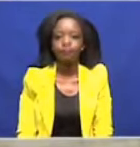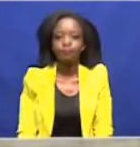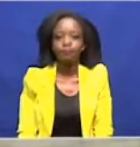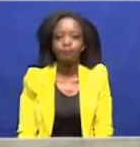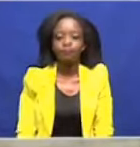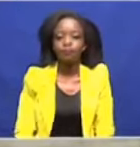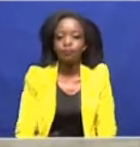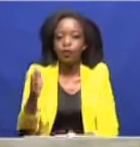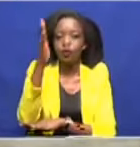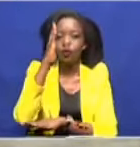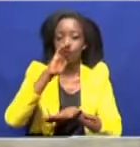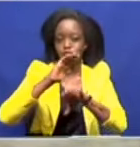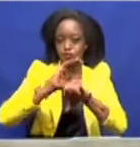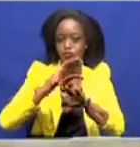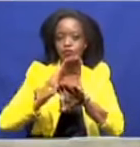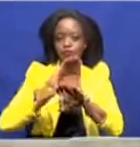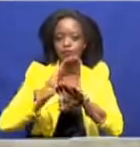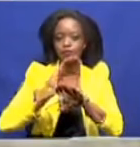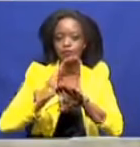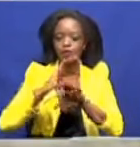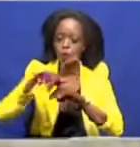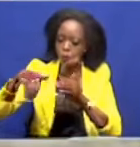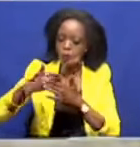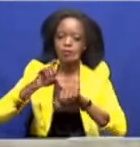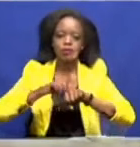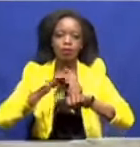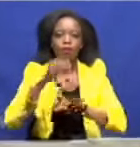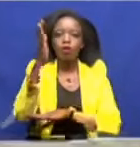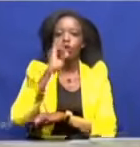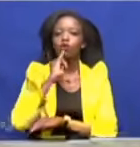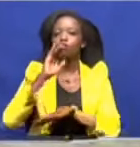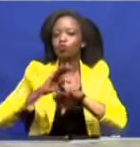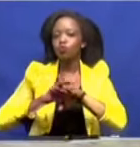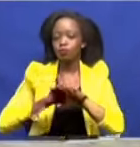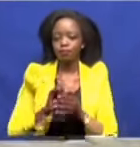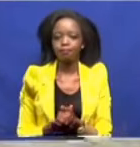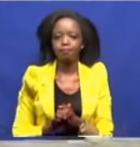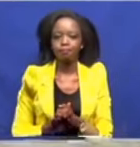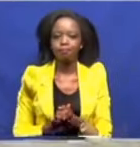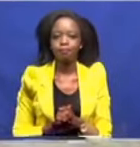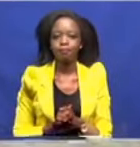Mungu ni mwema kila wakati. Na kila wakati Mungu ni mwema.